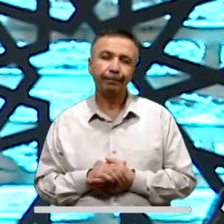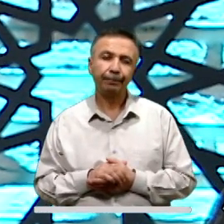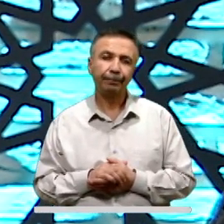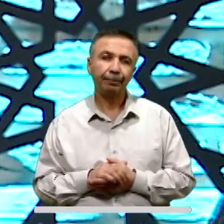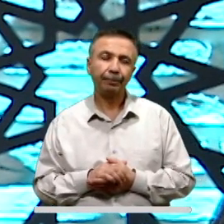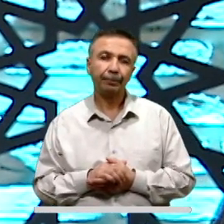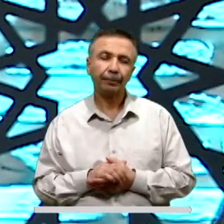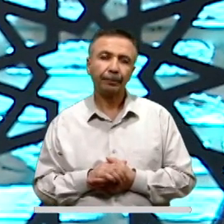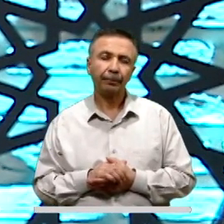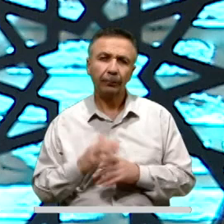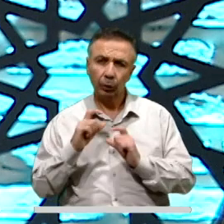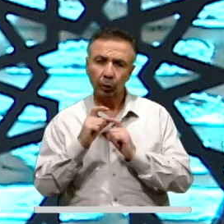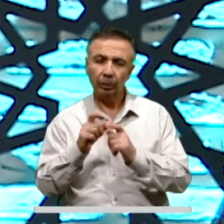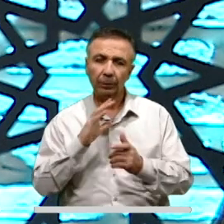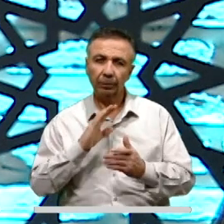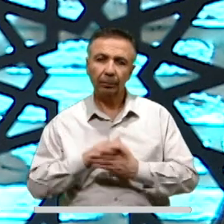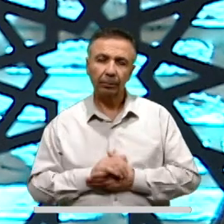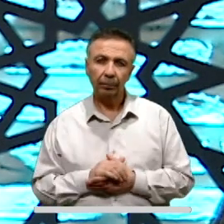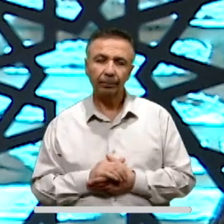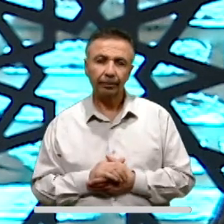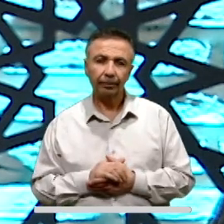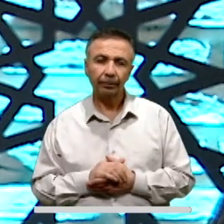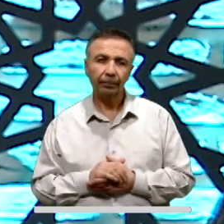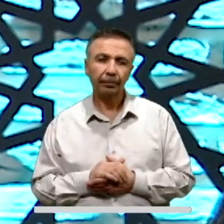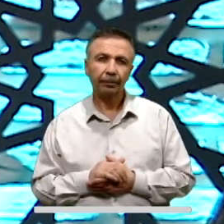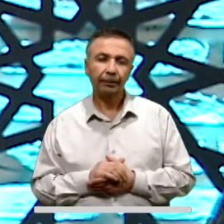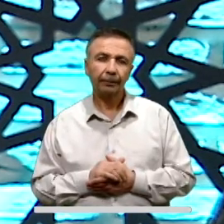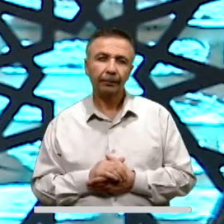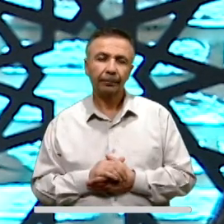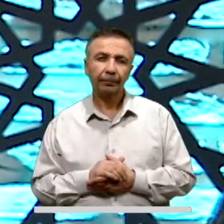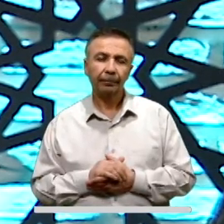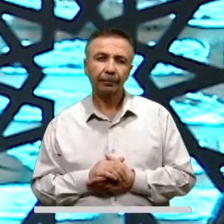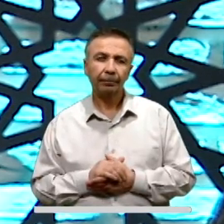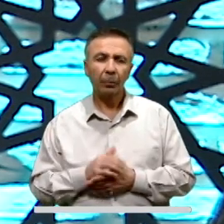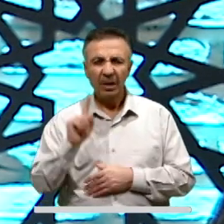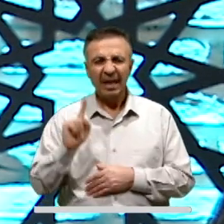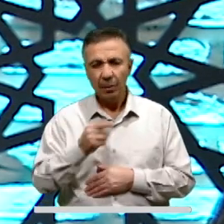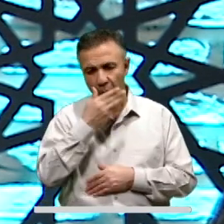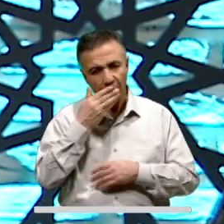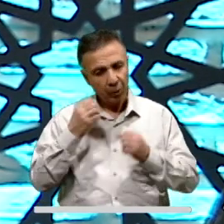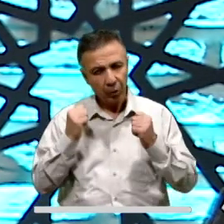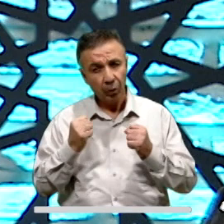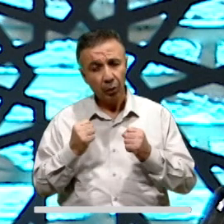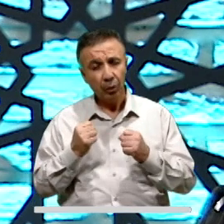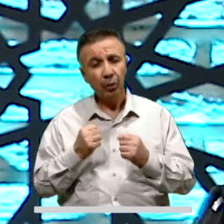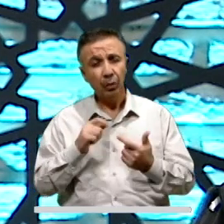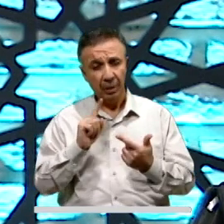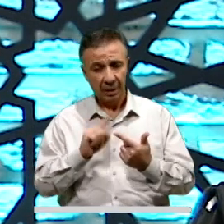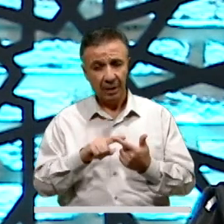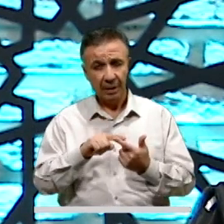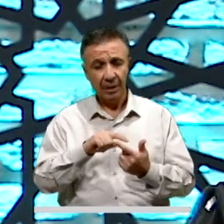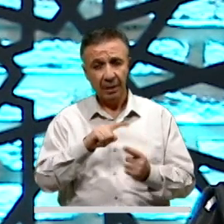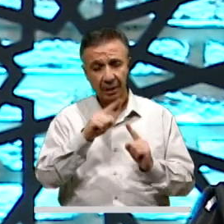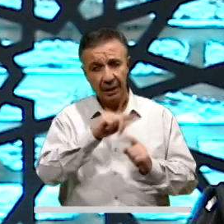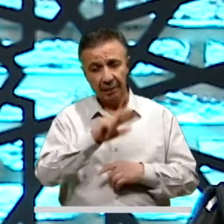Yani hepimiz adına ortak bir soru sorayım. Sizin de az evvel ifade ettiğiniz gibi bugün ilk oruçlarımız tutuldu. İkinci teravih namazlarımız